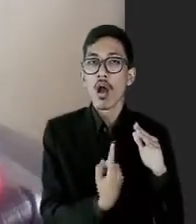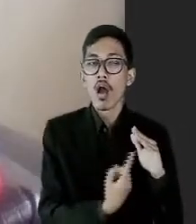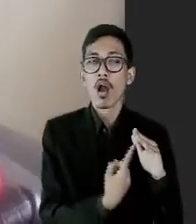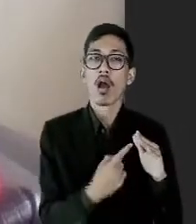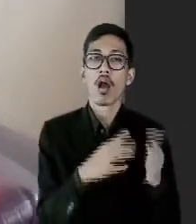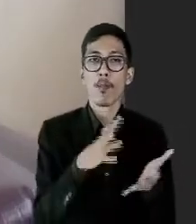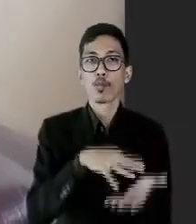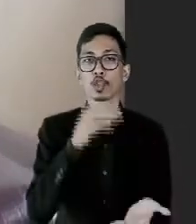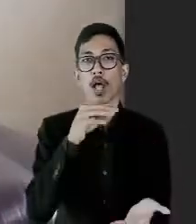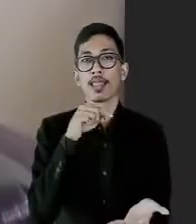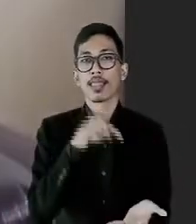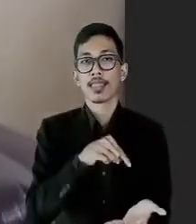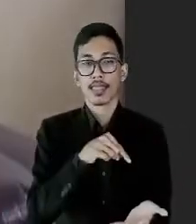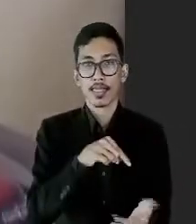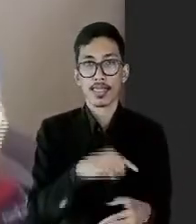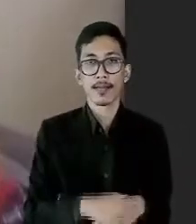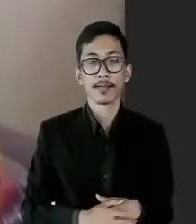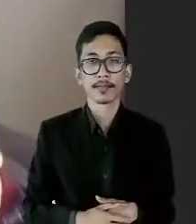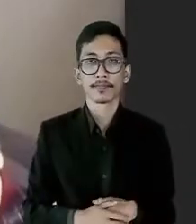kedua,